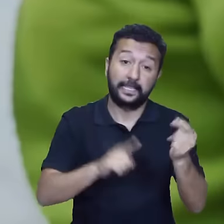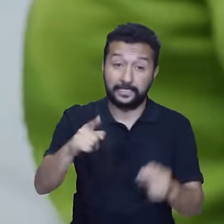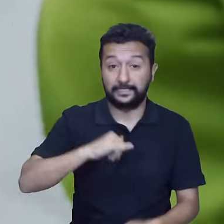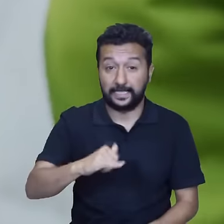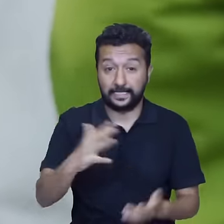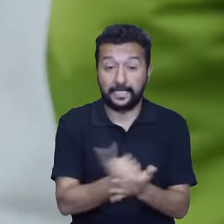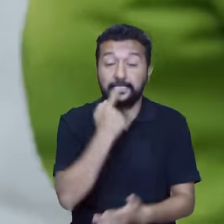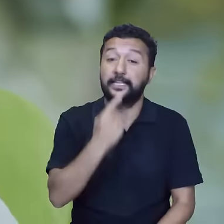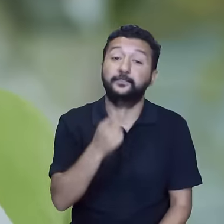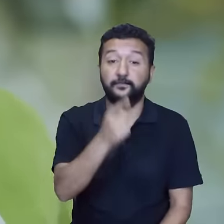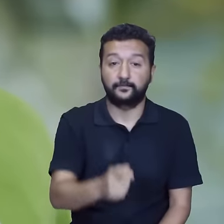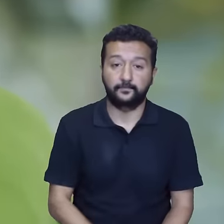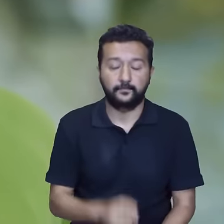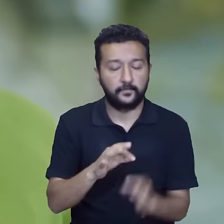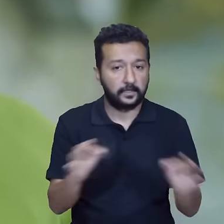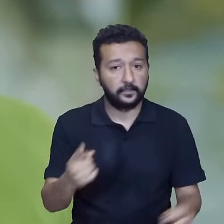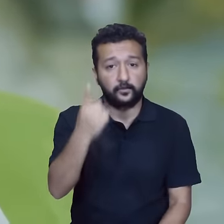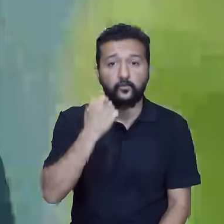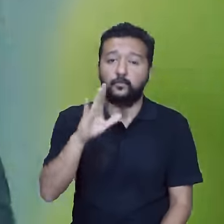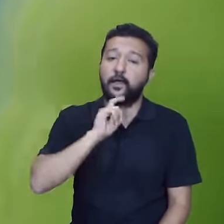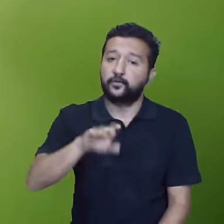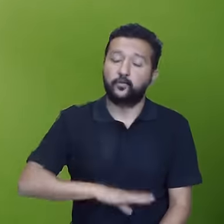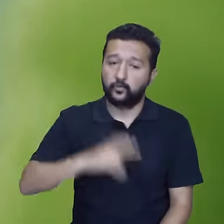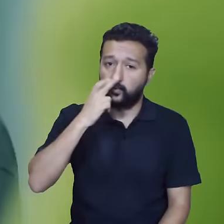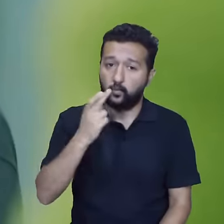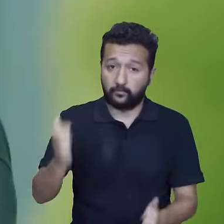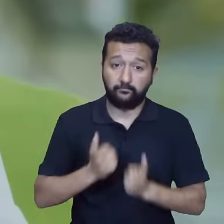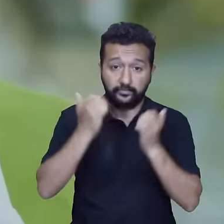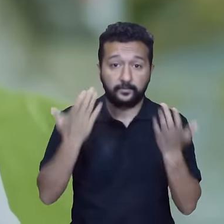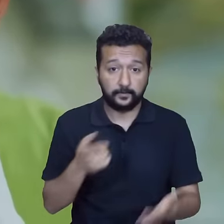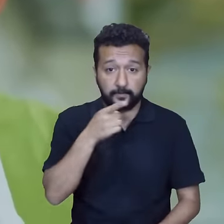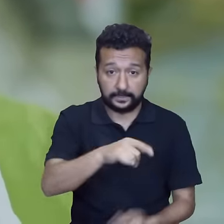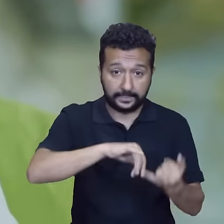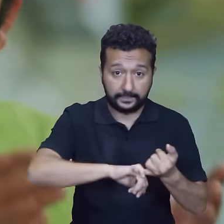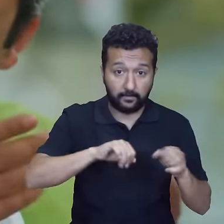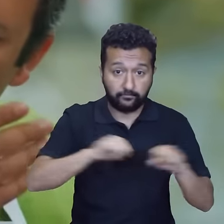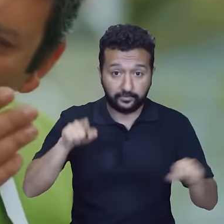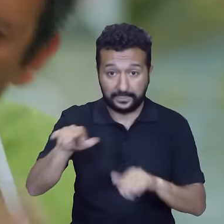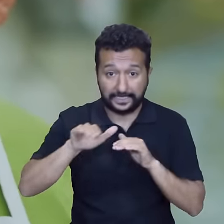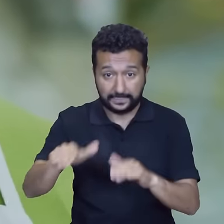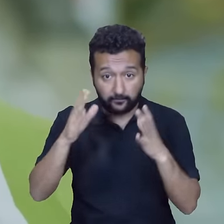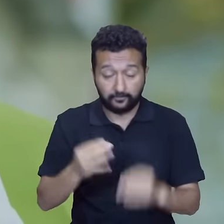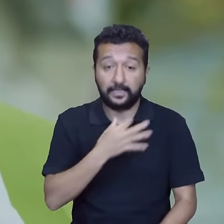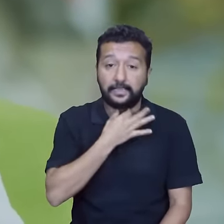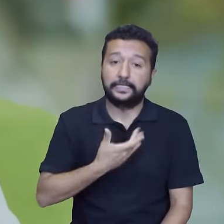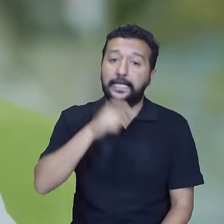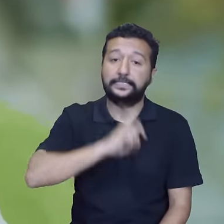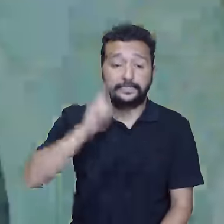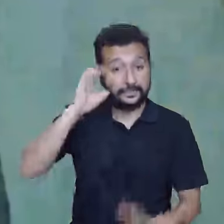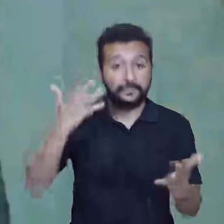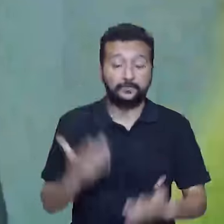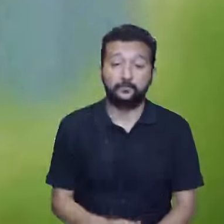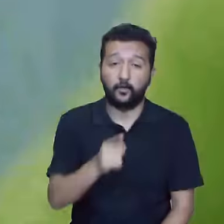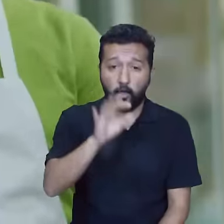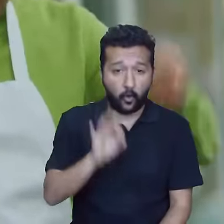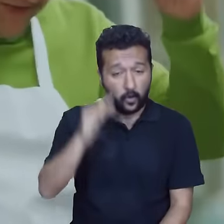finişe yakın. Ne diyorsun? Ya hiç sormam camın oğlu. Dolandırıldığıma mı yanayım? Yoksa iddiada bu herifi desteklemek zorunda olduğuma mı yanayım? Vallahi şaşırdım